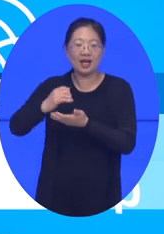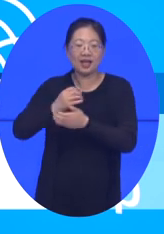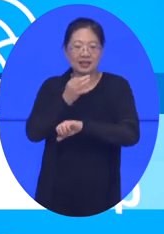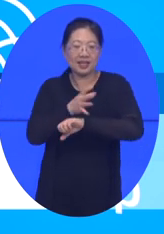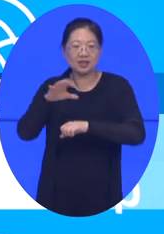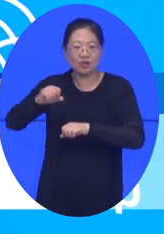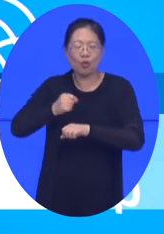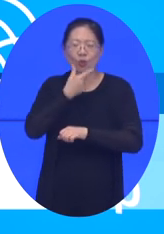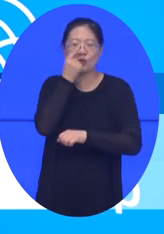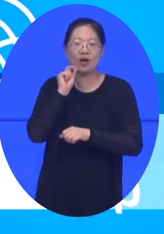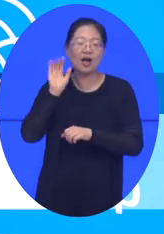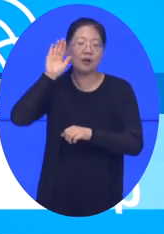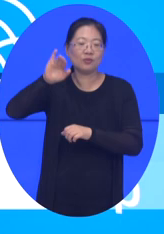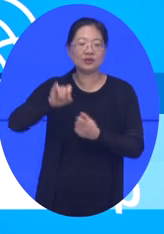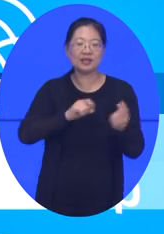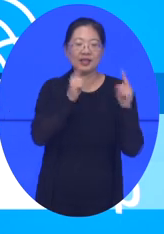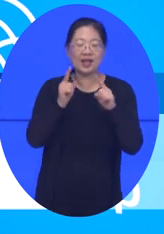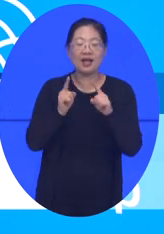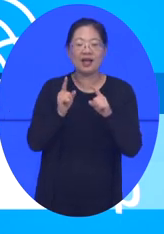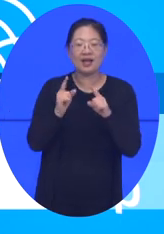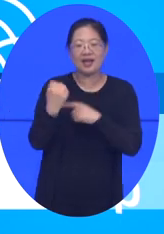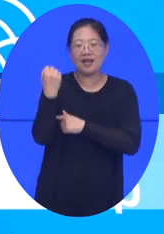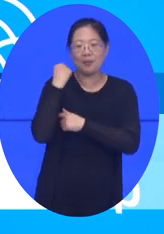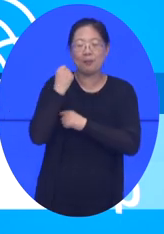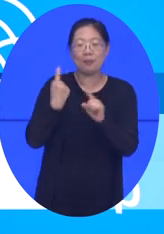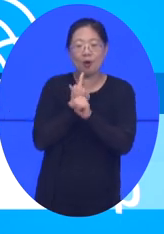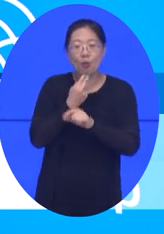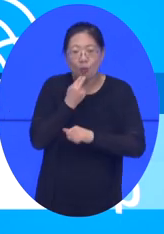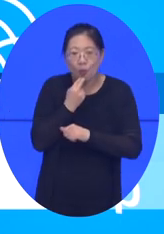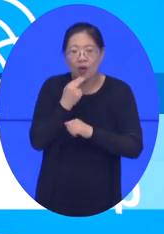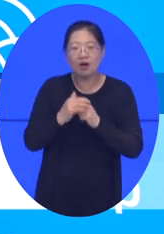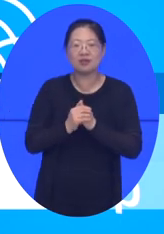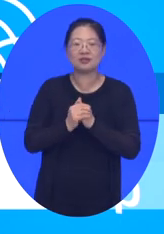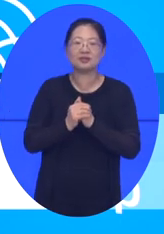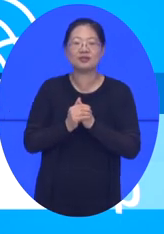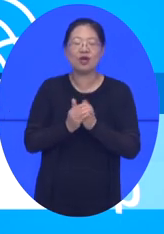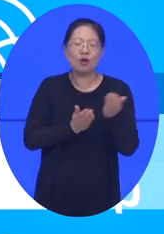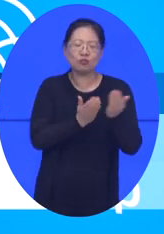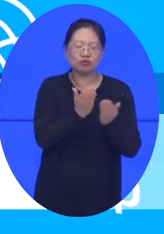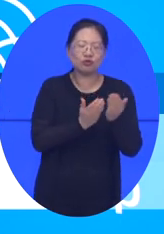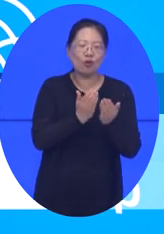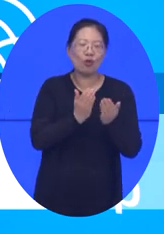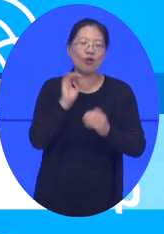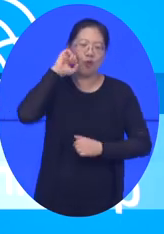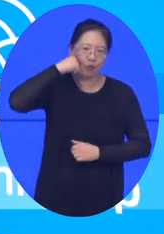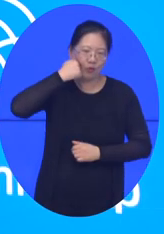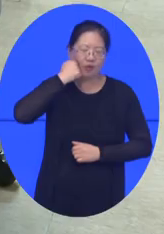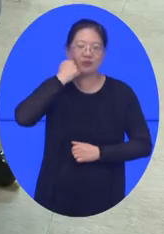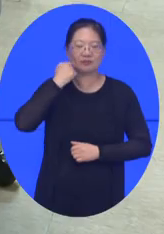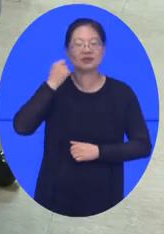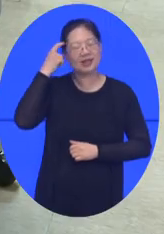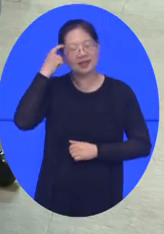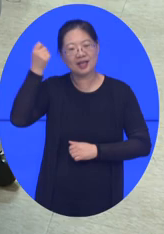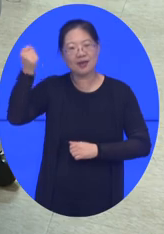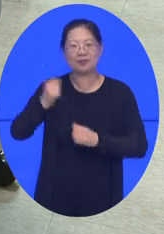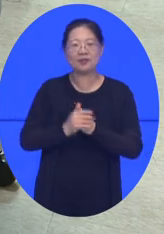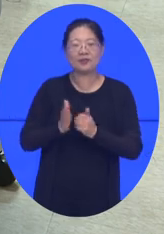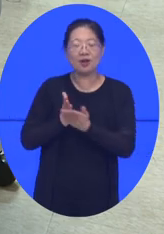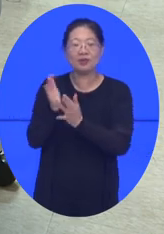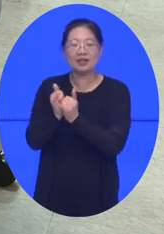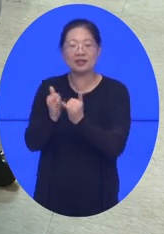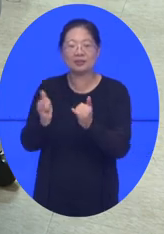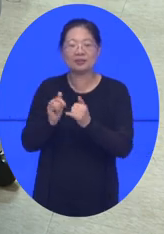앞으로는 재생에너지 위주로 전환을 하지 않으면 무역 장벽이 생길 거라고 저희는 보고 있거든요.